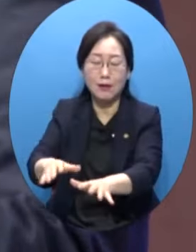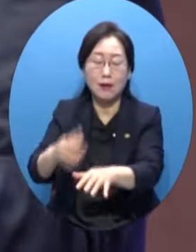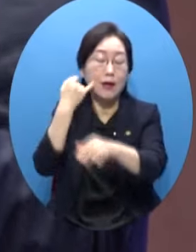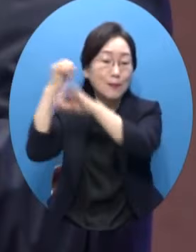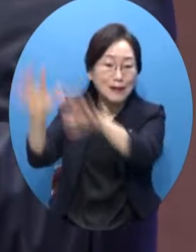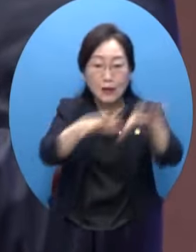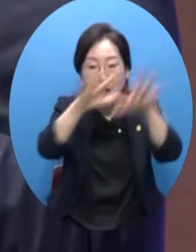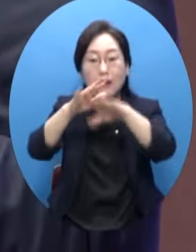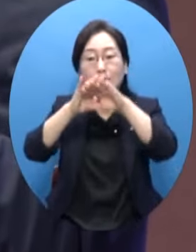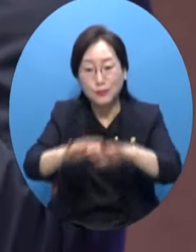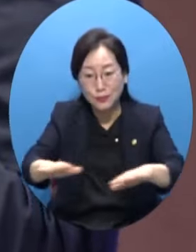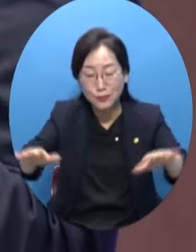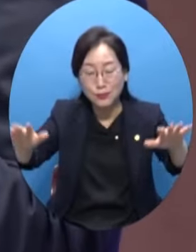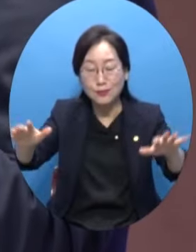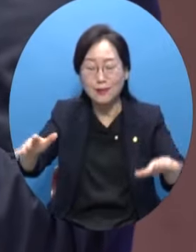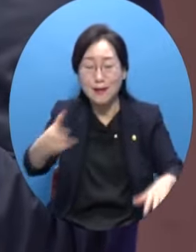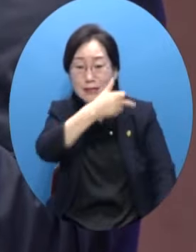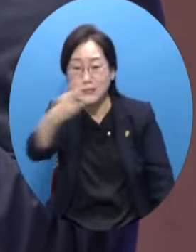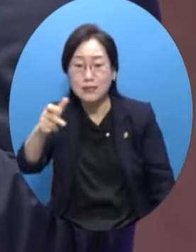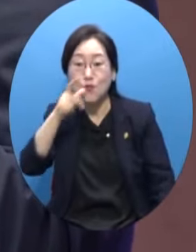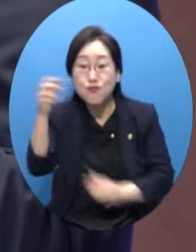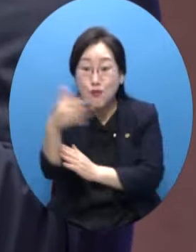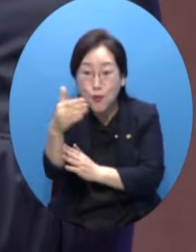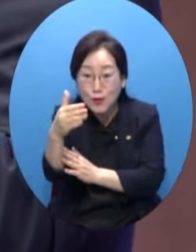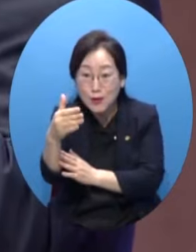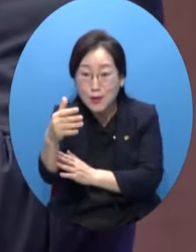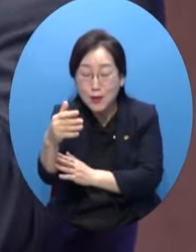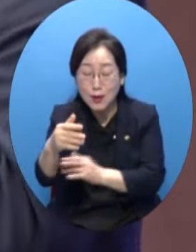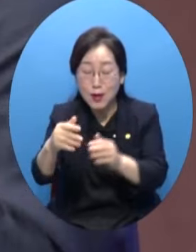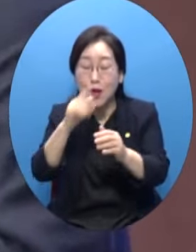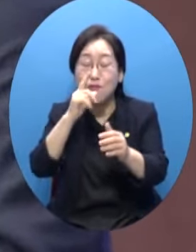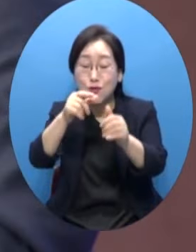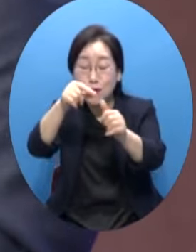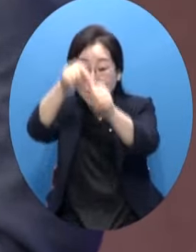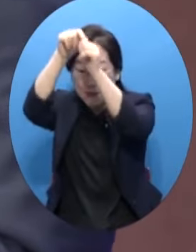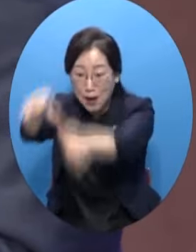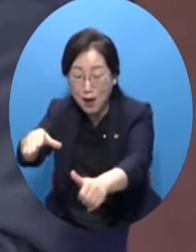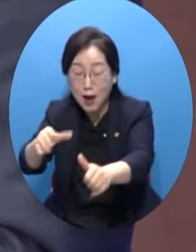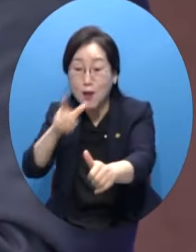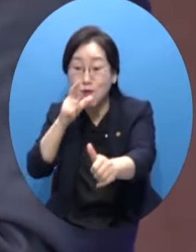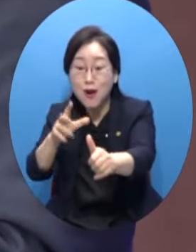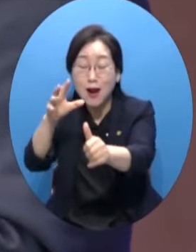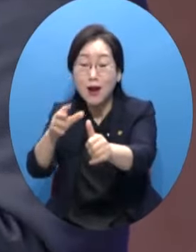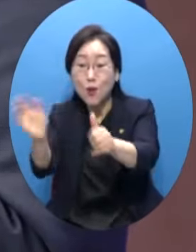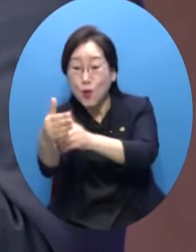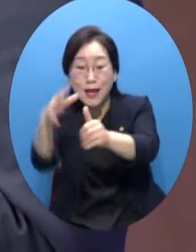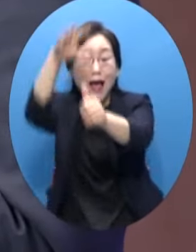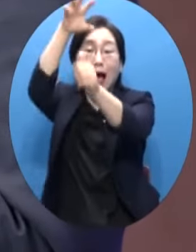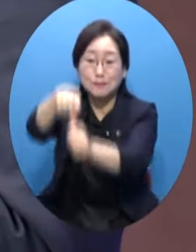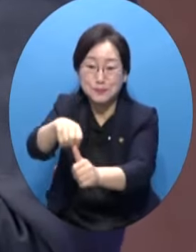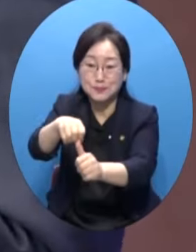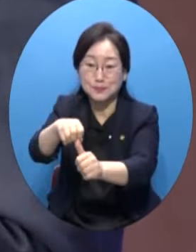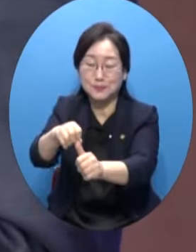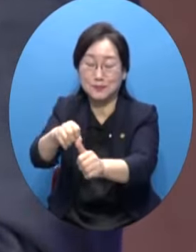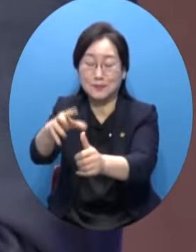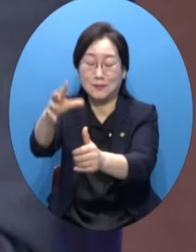하나님께서 큰 물고기를 예비해 두셨다가 요나가 떨어지자마자 꿀꺽 물고기가 요나를